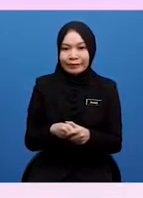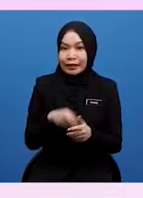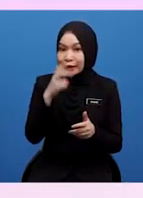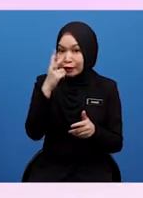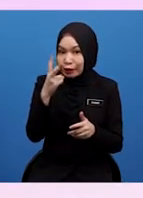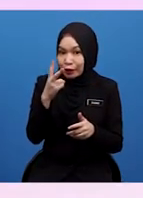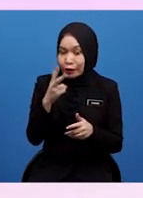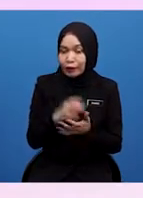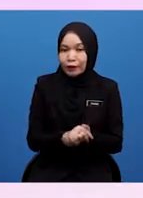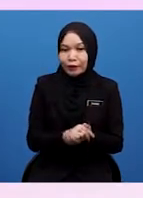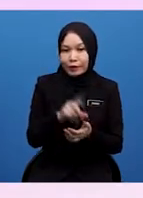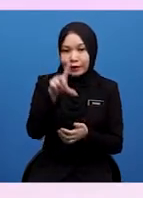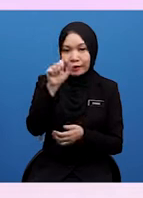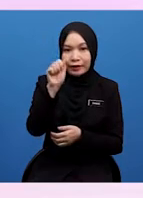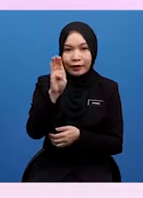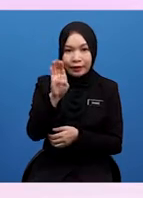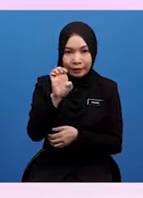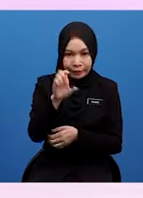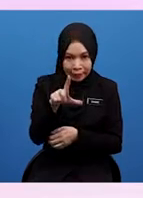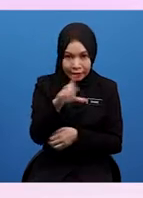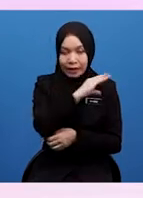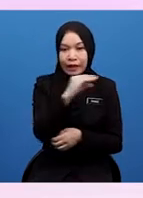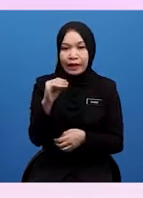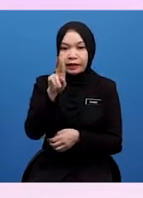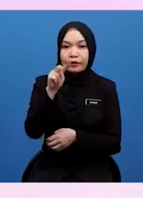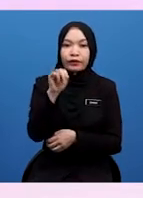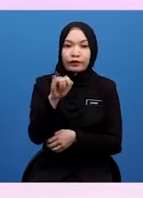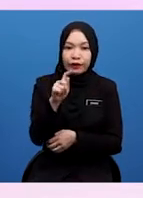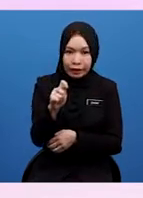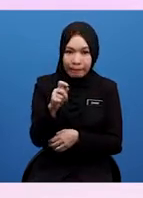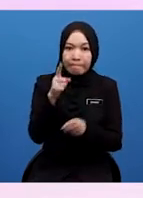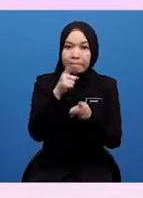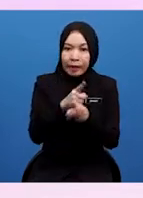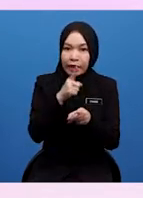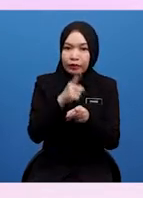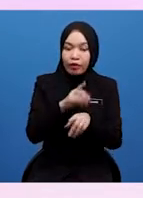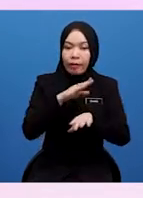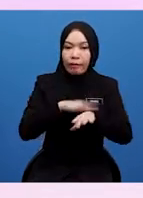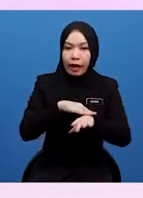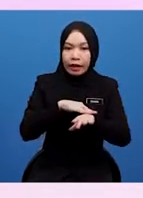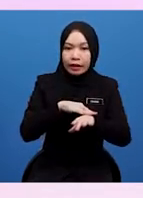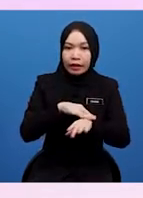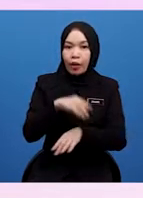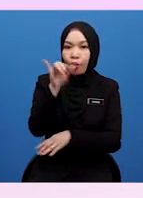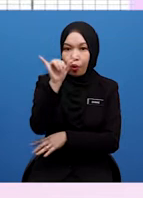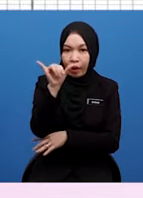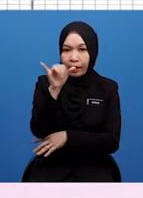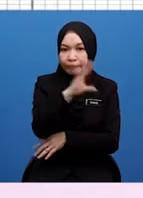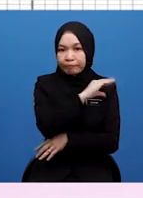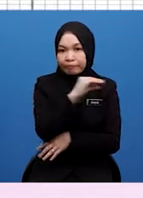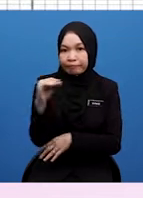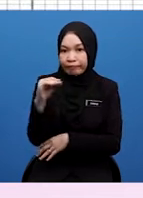Pastikan label dan unit yang betul pada paksi Y. Dan